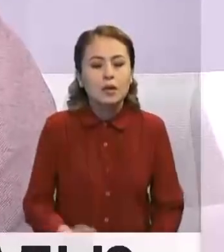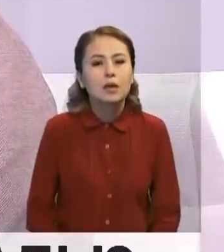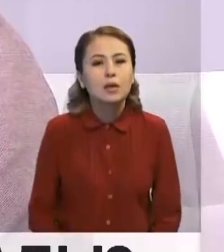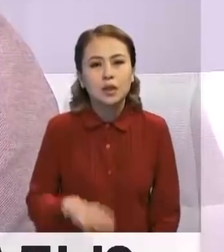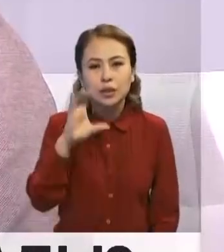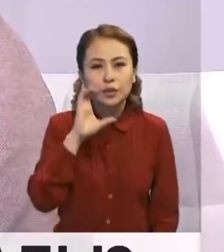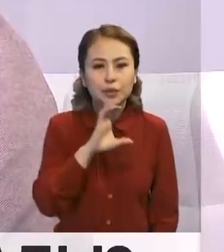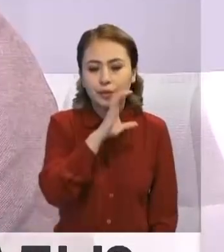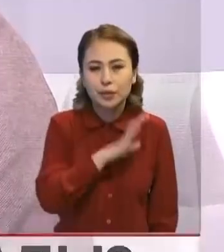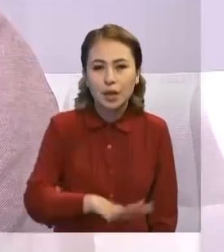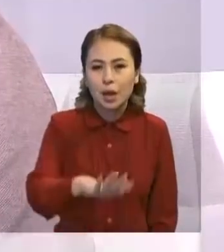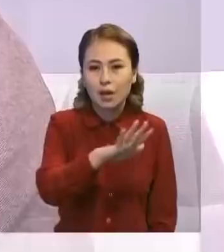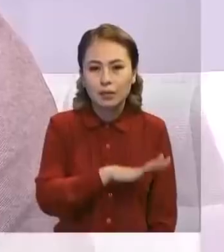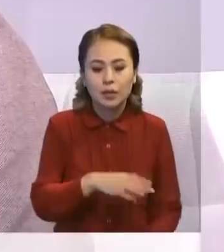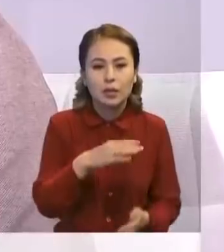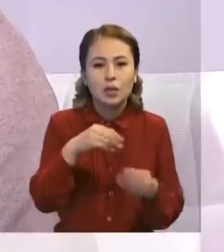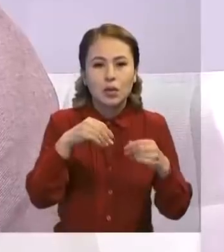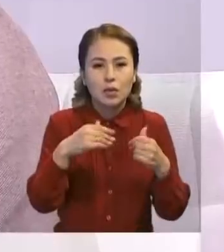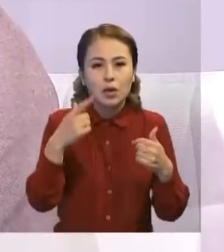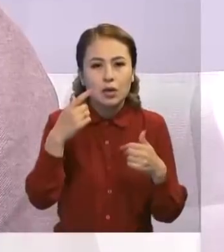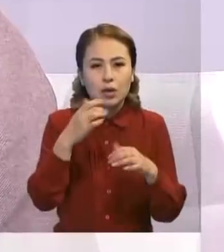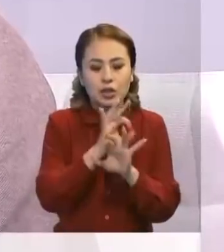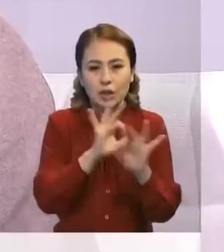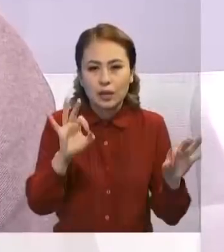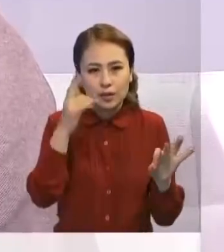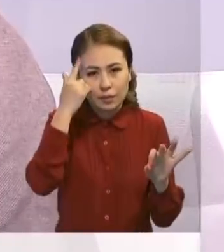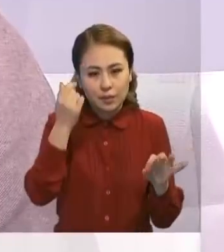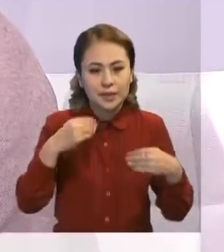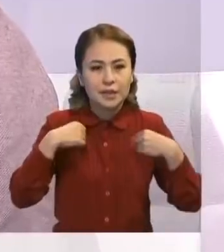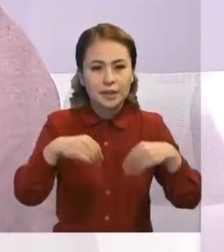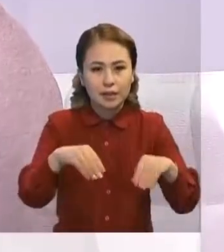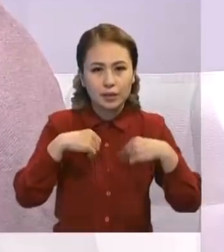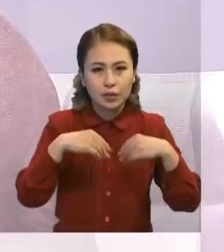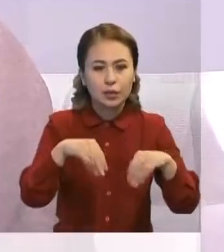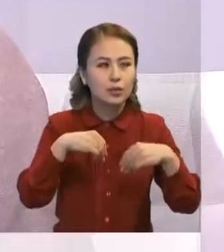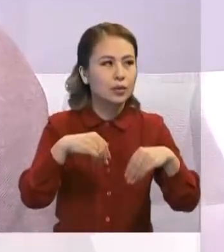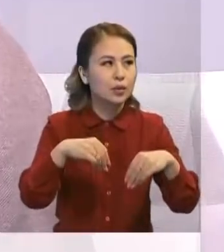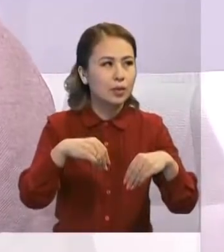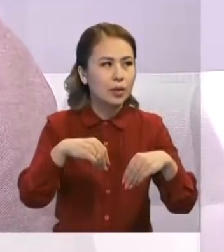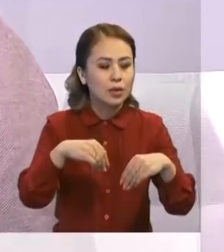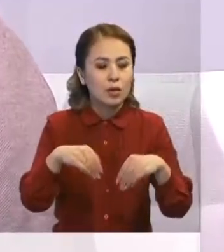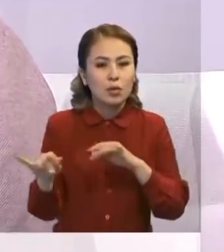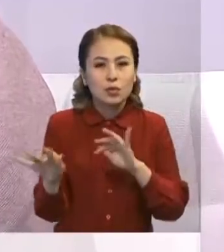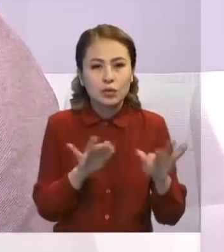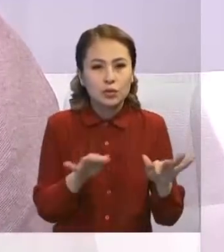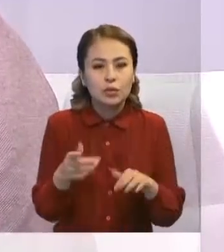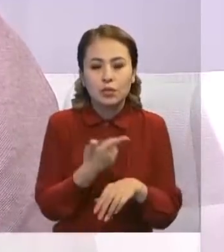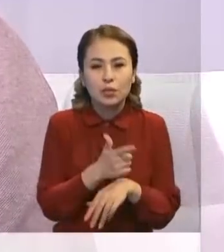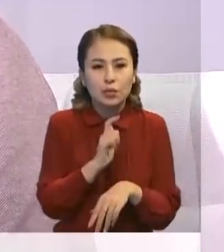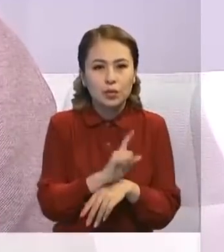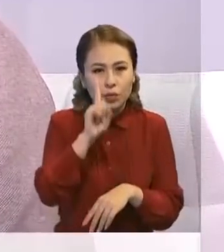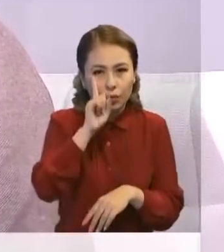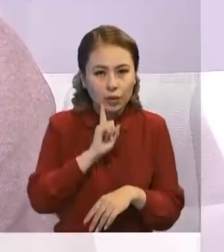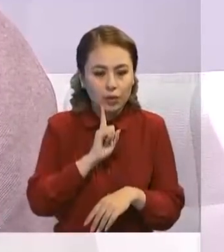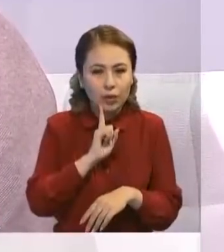дала зонасының топырағын өте жақсы білеміз. Егін егуге, өсімдік шаруашылығына өте